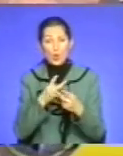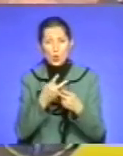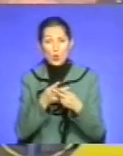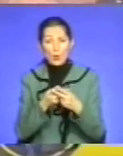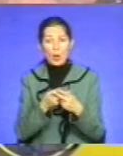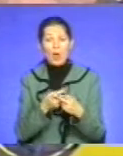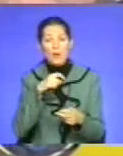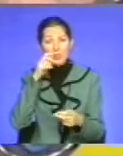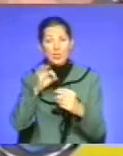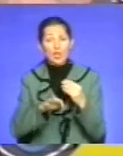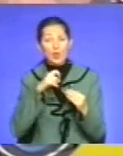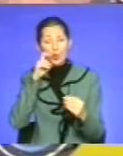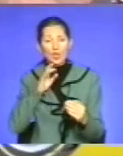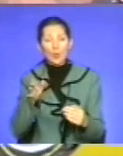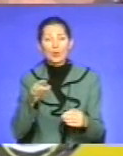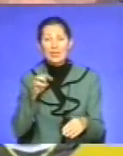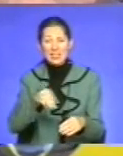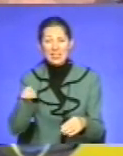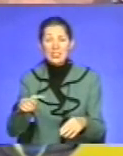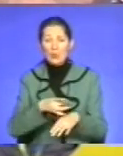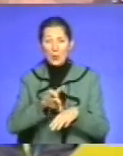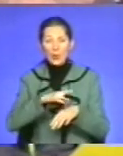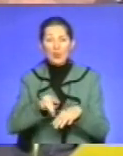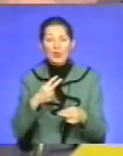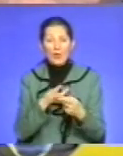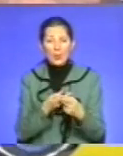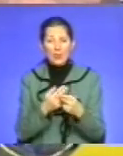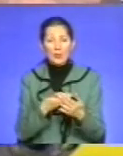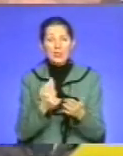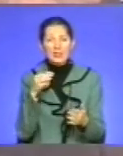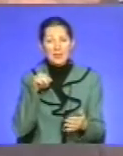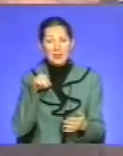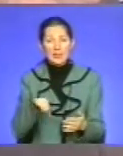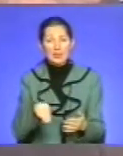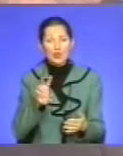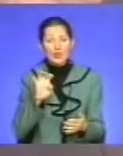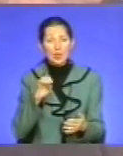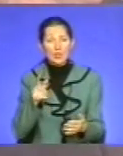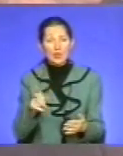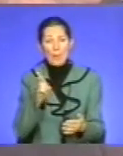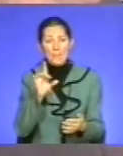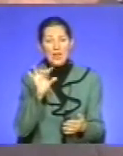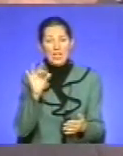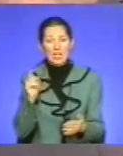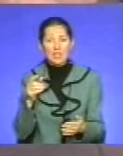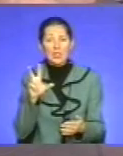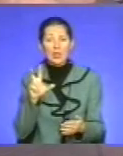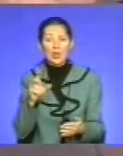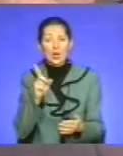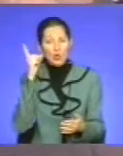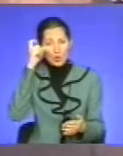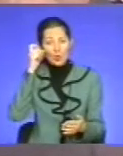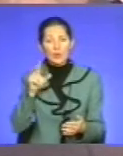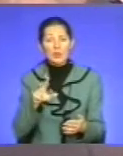тисячі в'язнів. У Тернопільській тюрмі біля 1400 осіб, Бережанській – 150, у Кремінецькій – 350, у